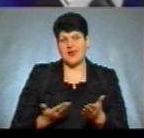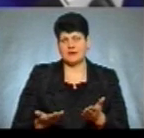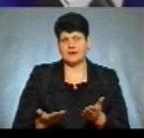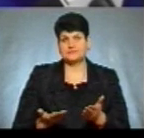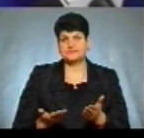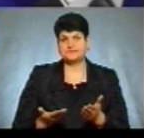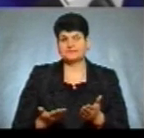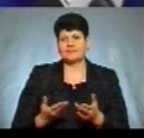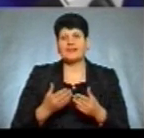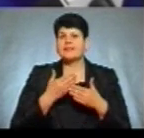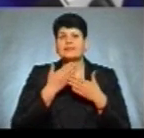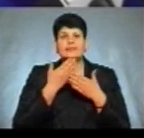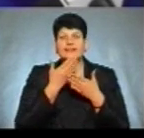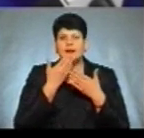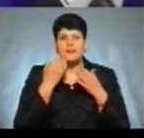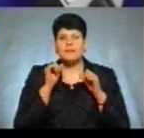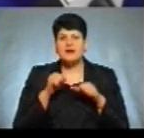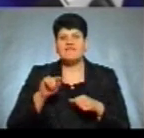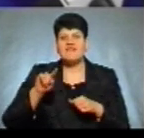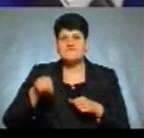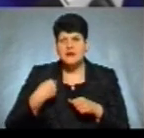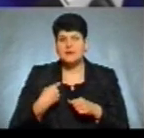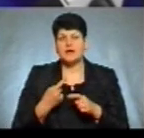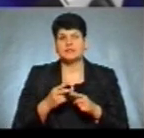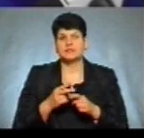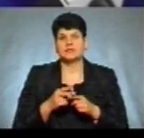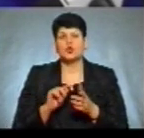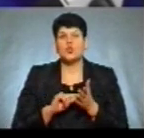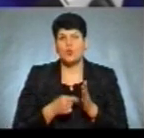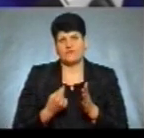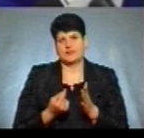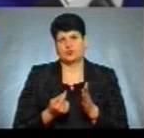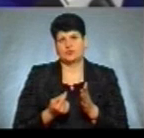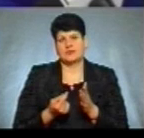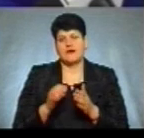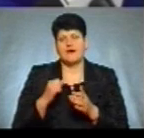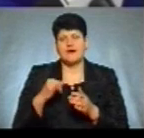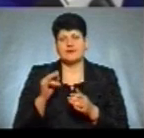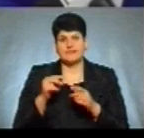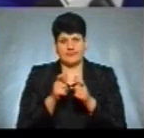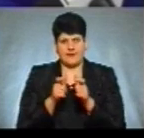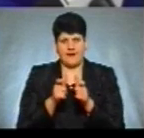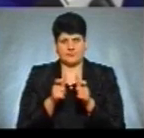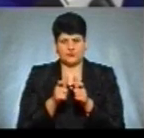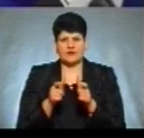не мають вимагати ніхто цієї довідки. Тобто ID-картка, вона є